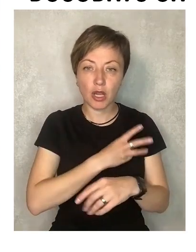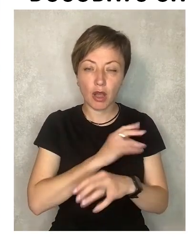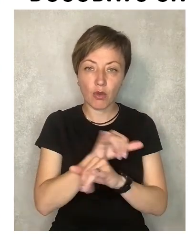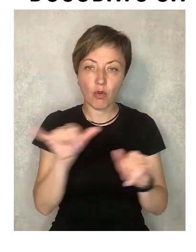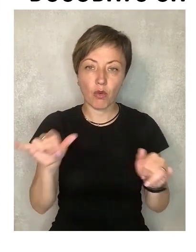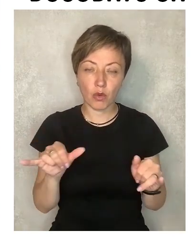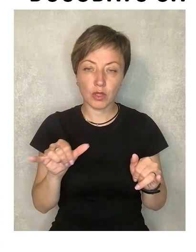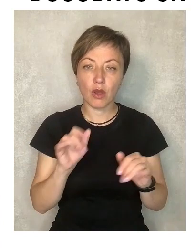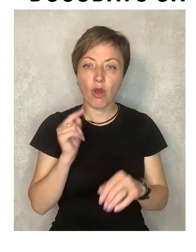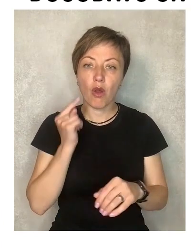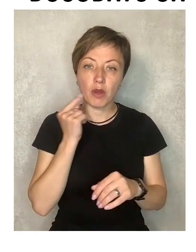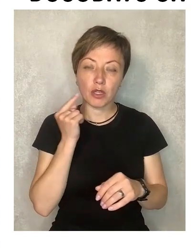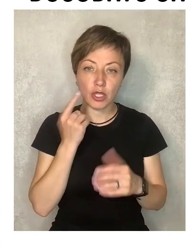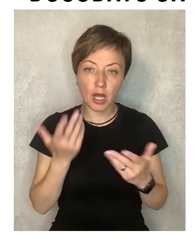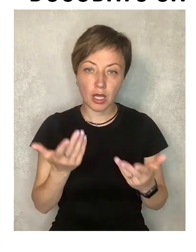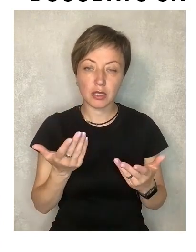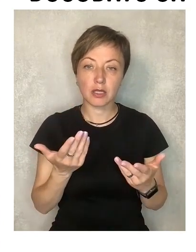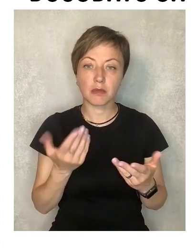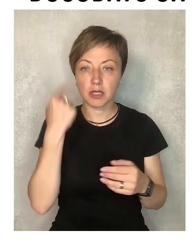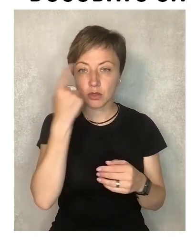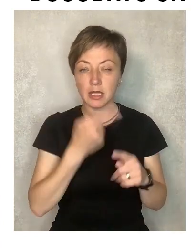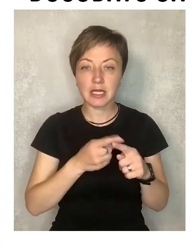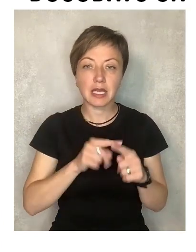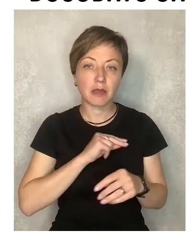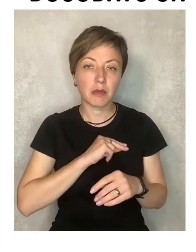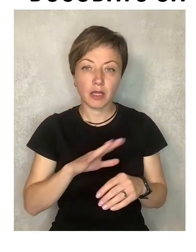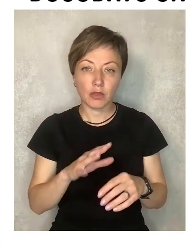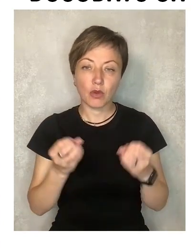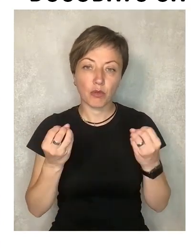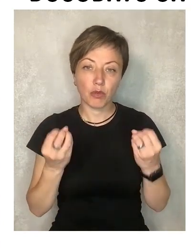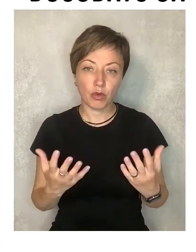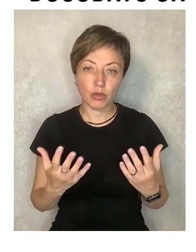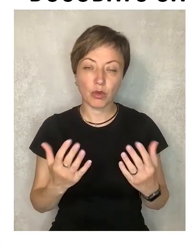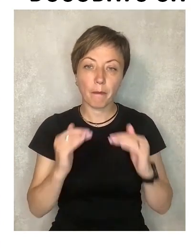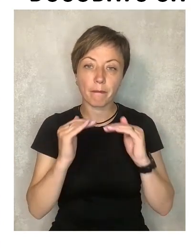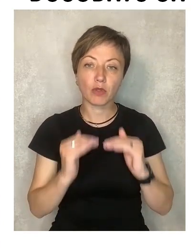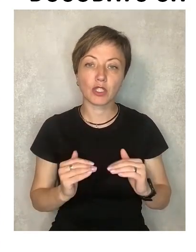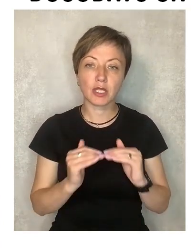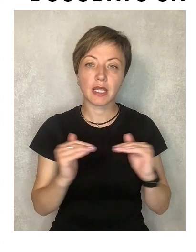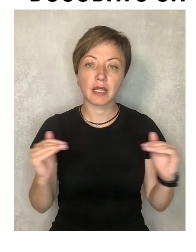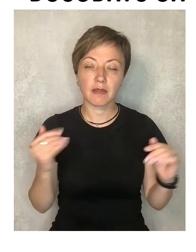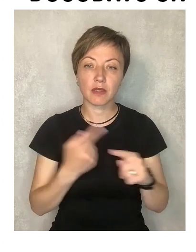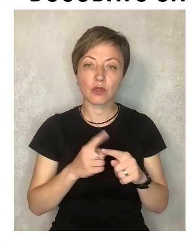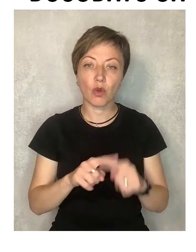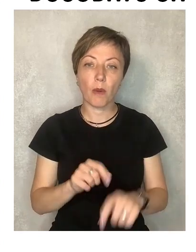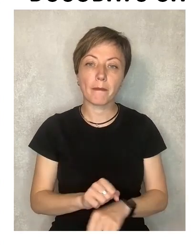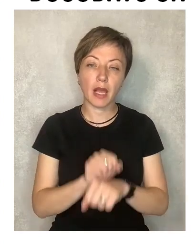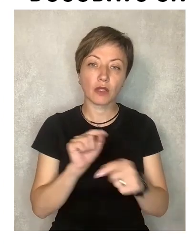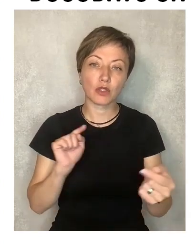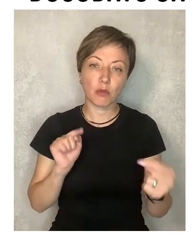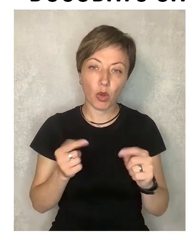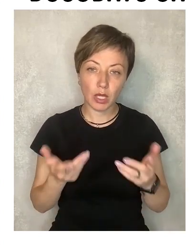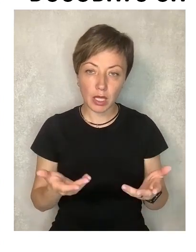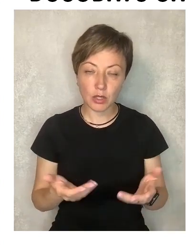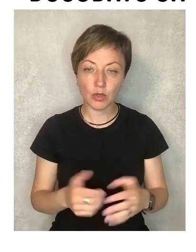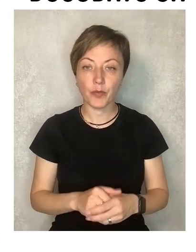когось ображати персонально, це не працює, і це просто там понижує рівень цього пікету чи протесту, власне.